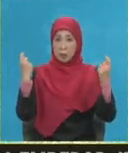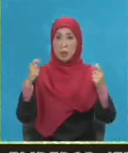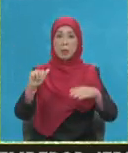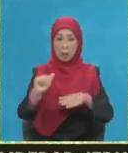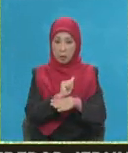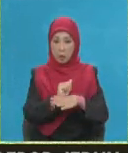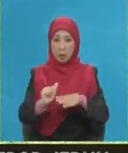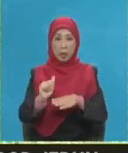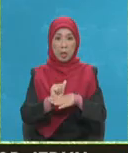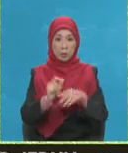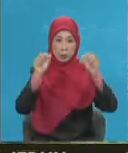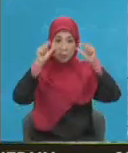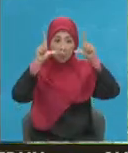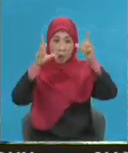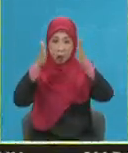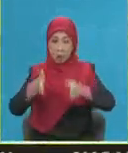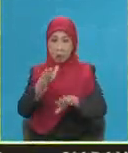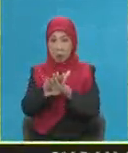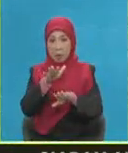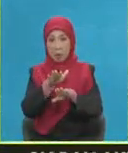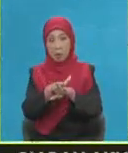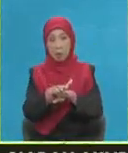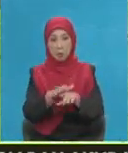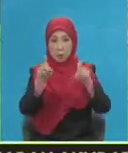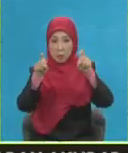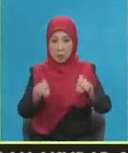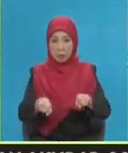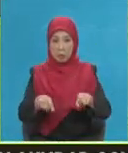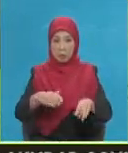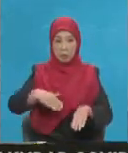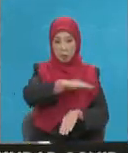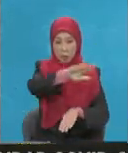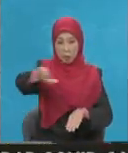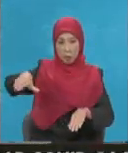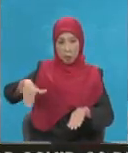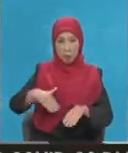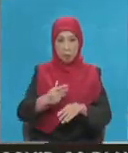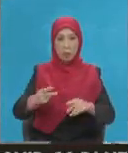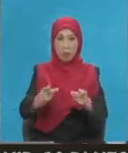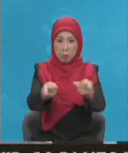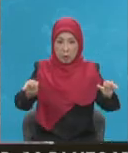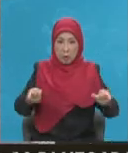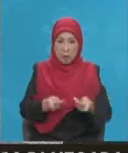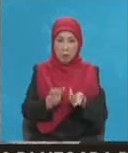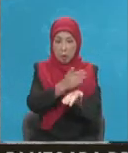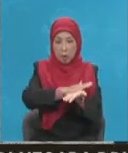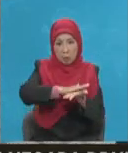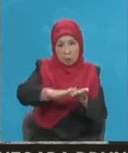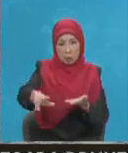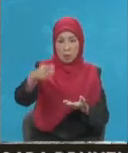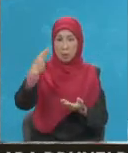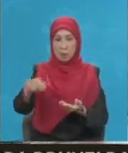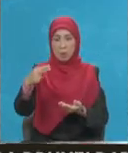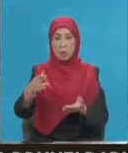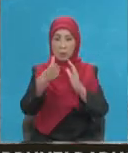seumpamanya dapat memupuk kesedaran orang ramai di samping memastikan persekitaran negara Brunei Darussalam sentiasa bersih, hijau